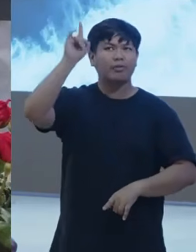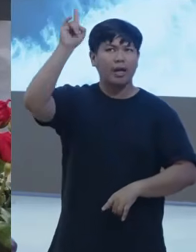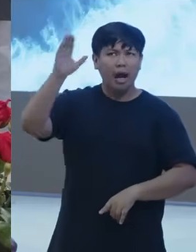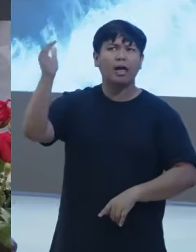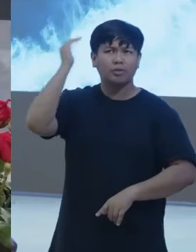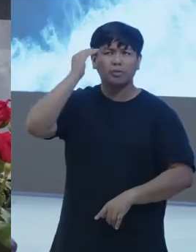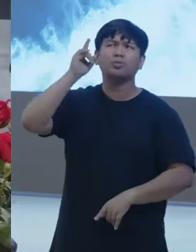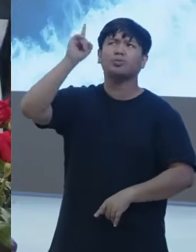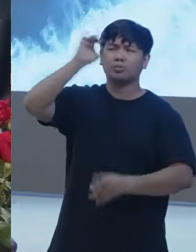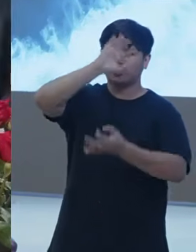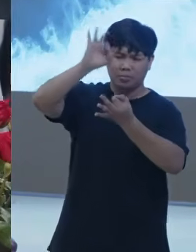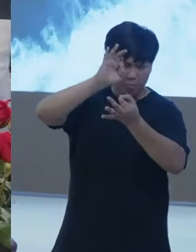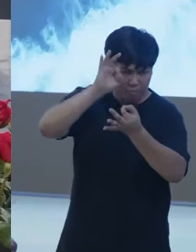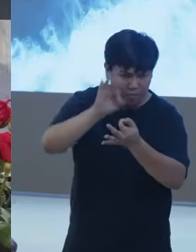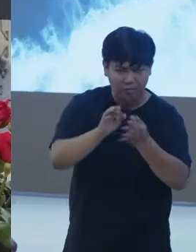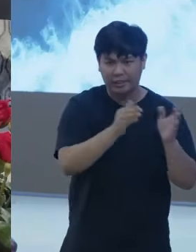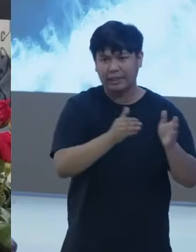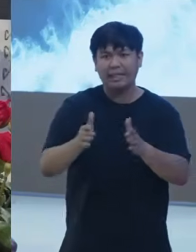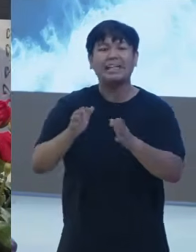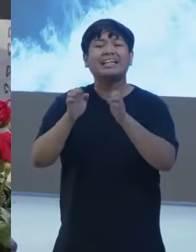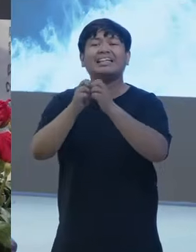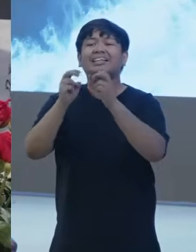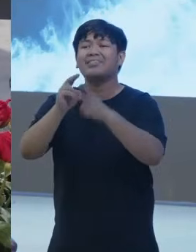ikabubuti. Kahit na masakit,